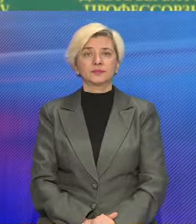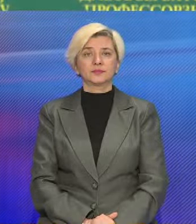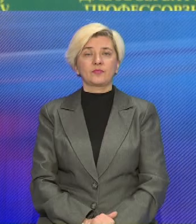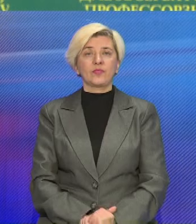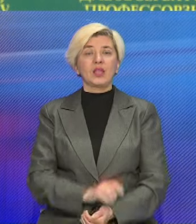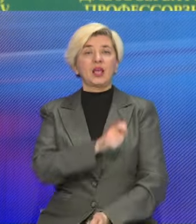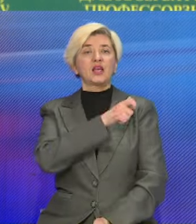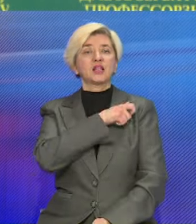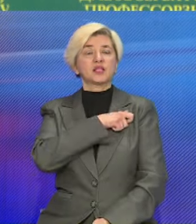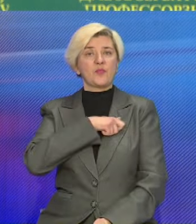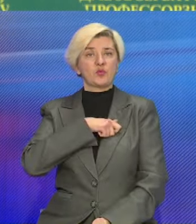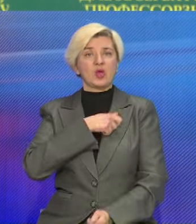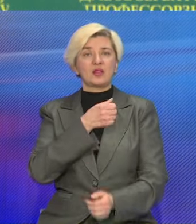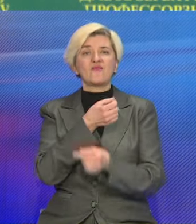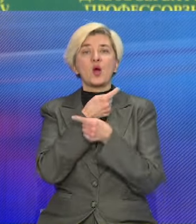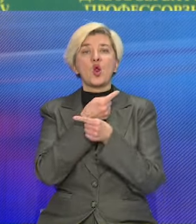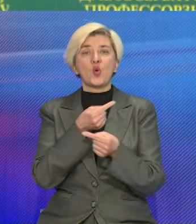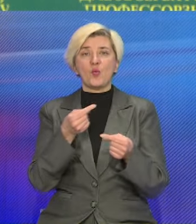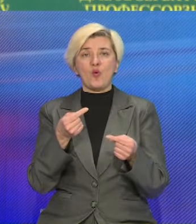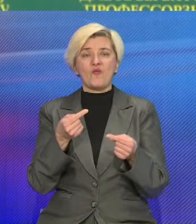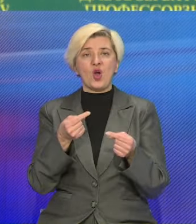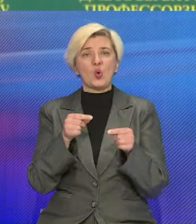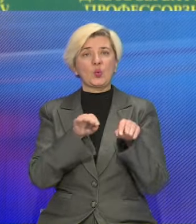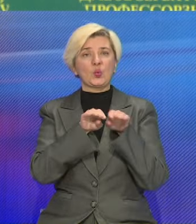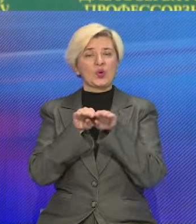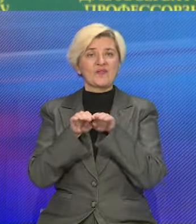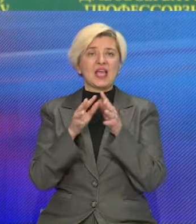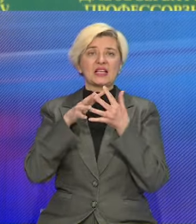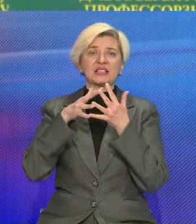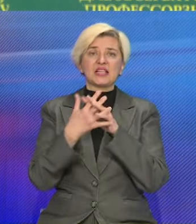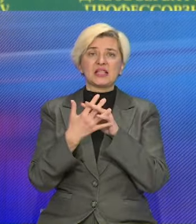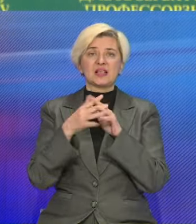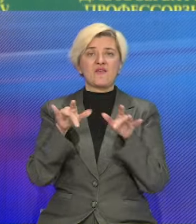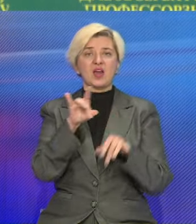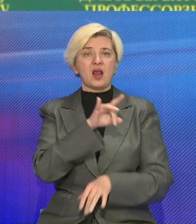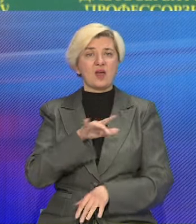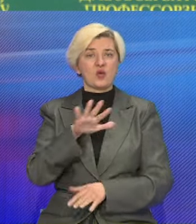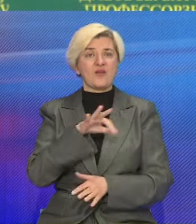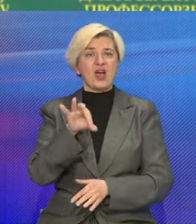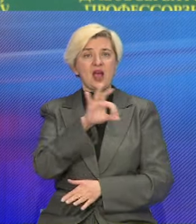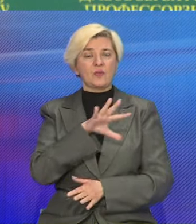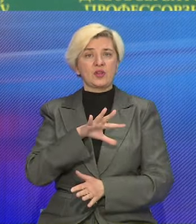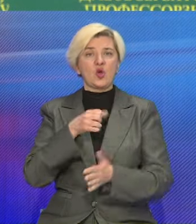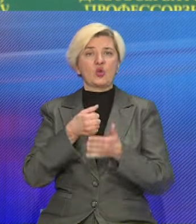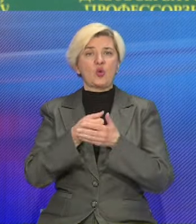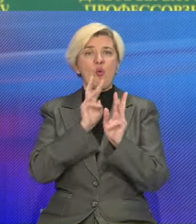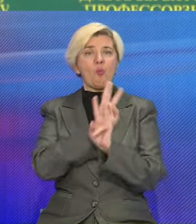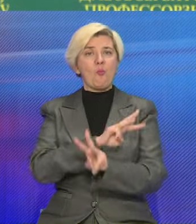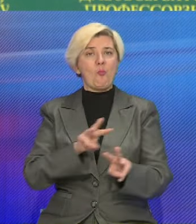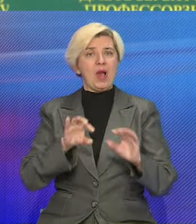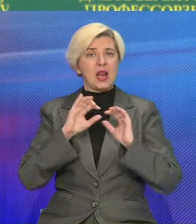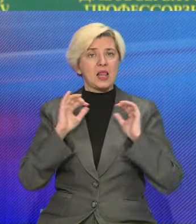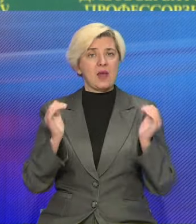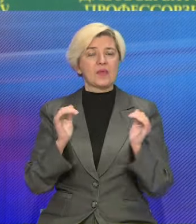Депутати любого уровня, от сельського, районного, обласного до парламента Республіки Беларусь,